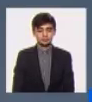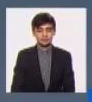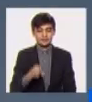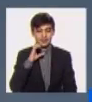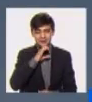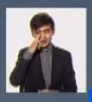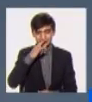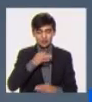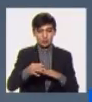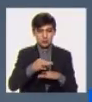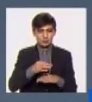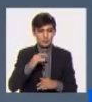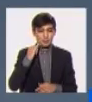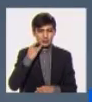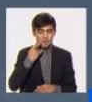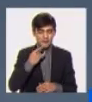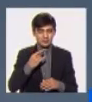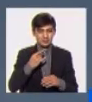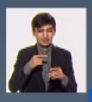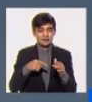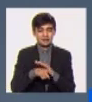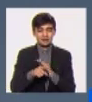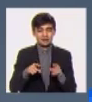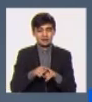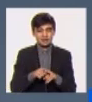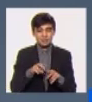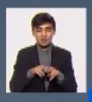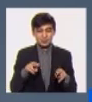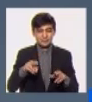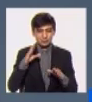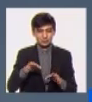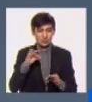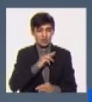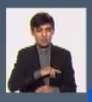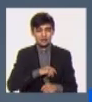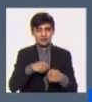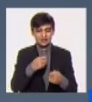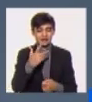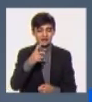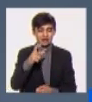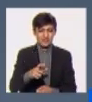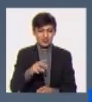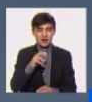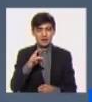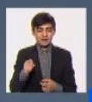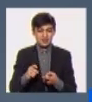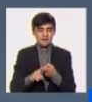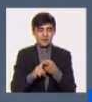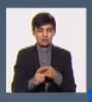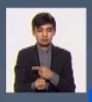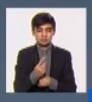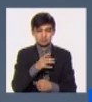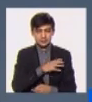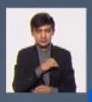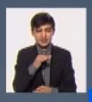Солтүстік Қазақстан облысында Петропавл қалалық әлеуметтік бағдарламалар мен жұмыспен қамту бөлімінің 3 қызметкерінен коронавирус табылды.